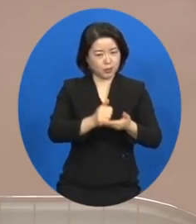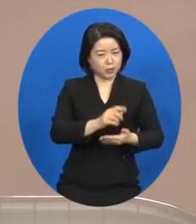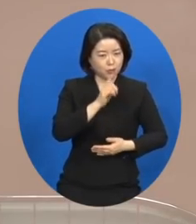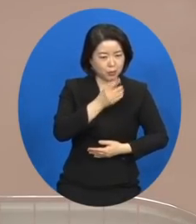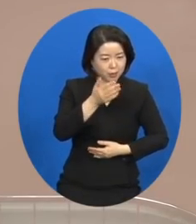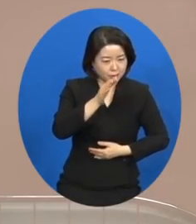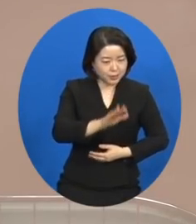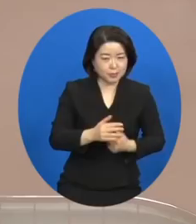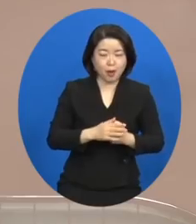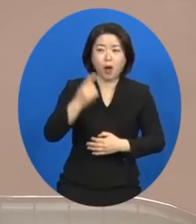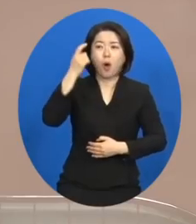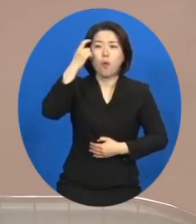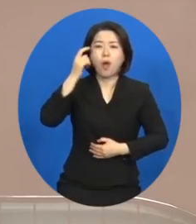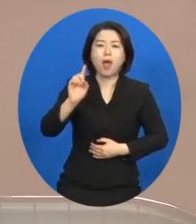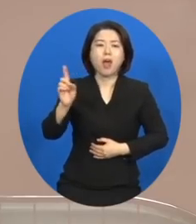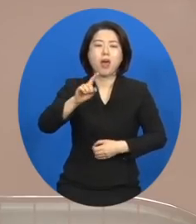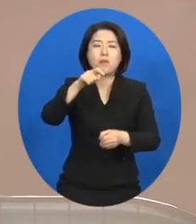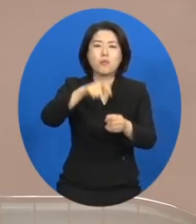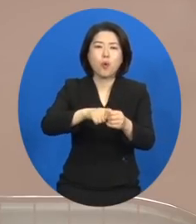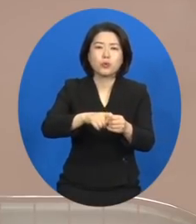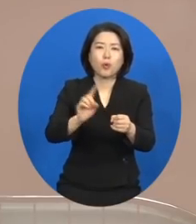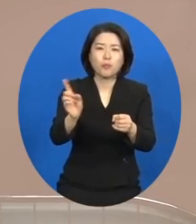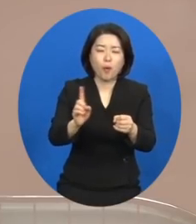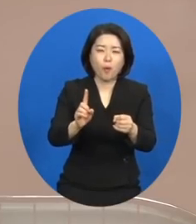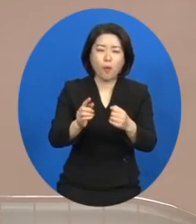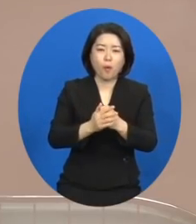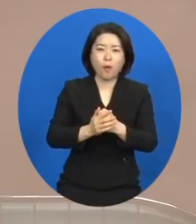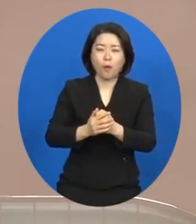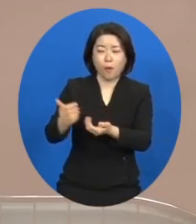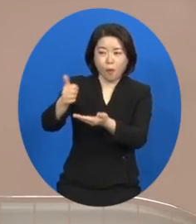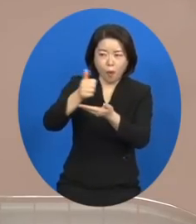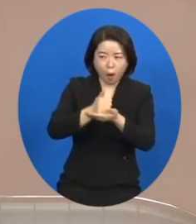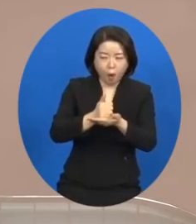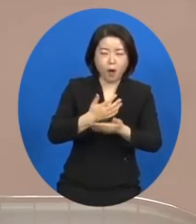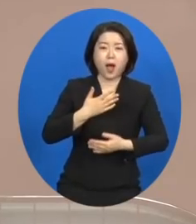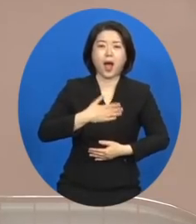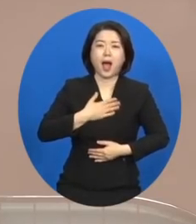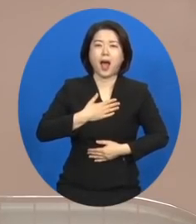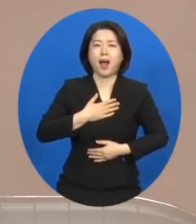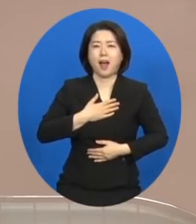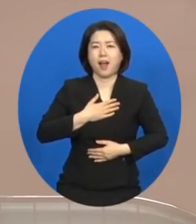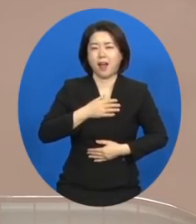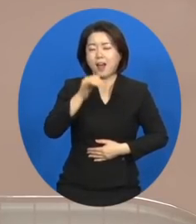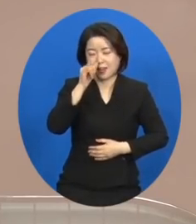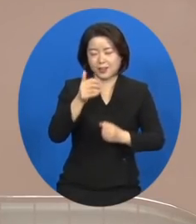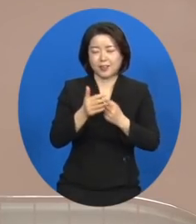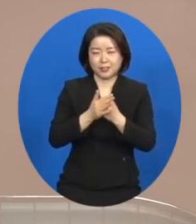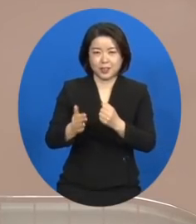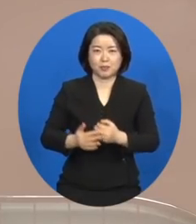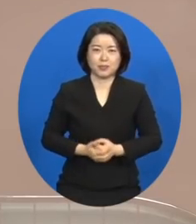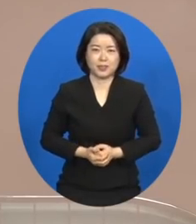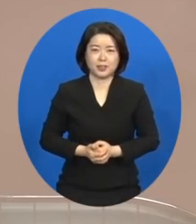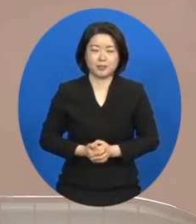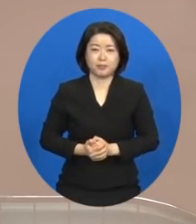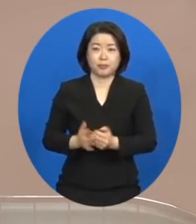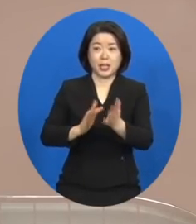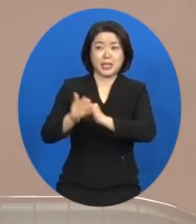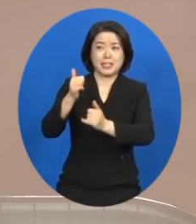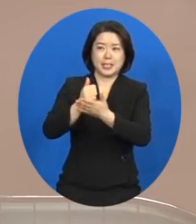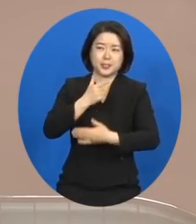왜 무슨 목표로 자신을 영접하는지를 알고 계셨던 것이죠. 예수님을 원하는 것이